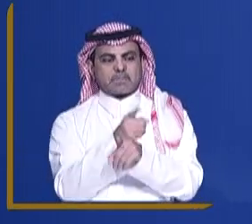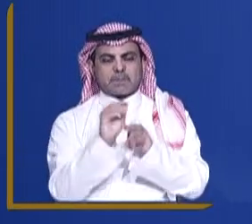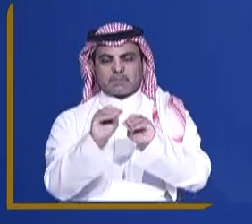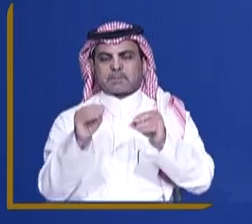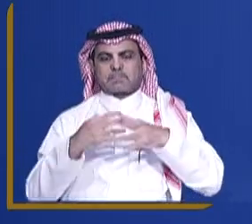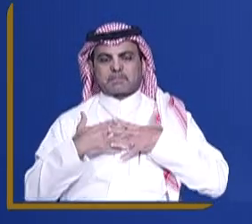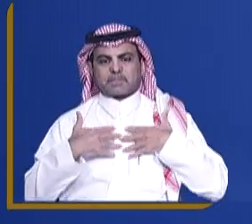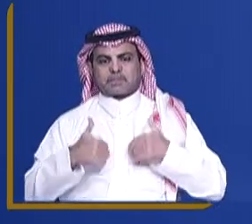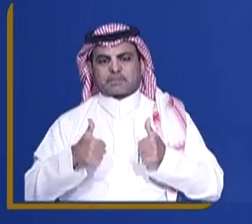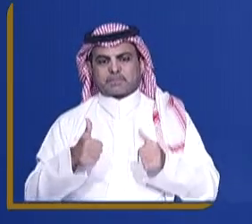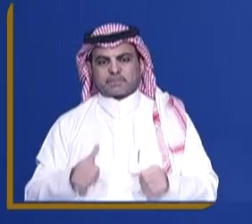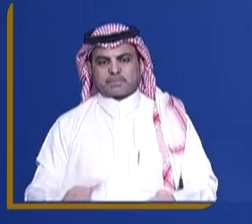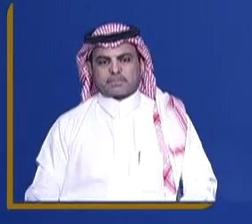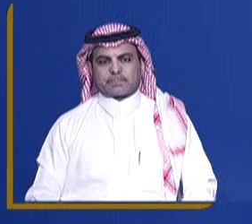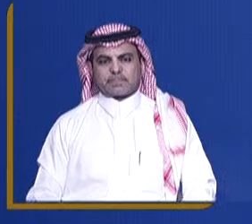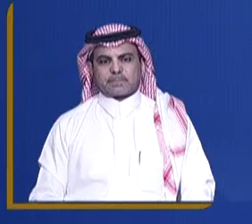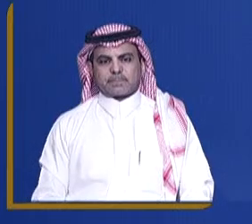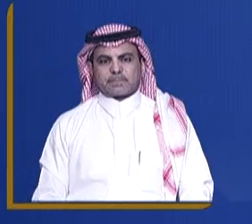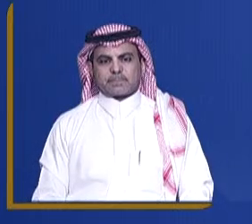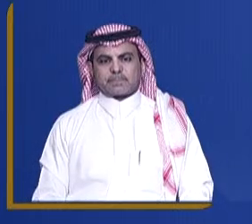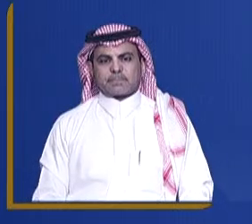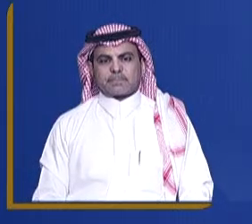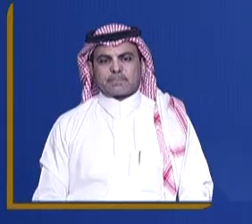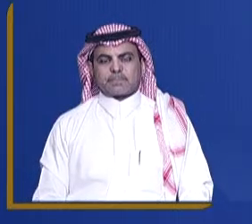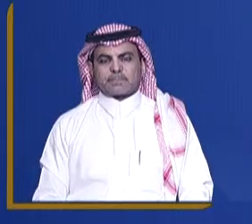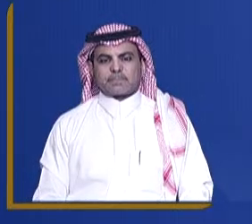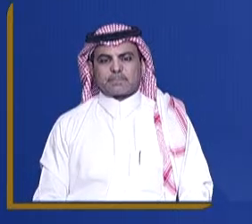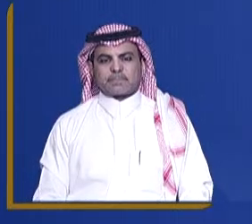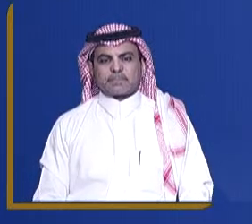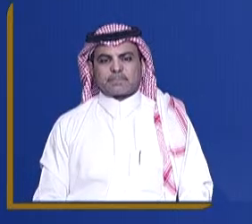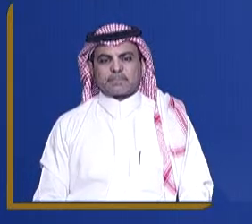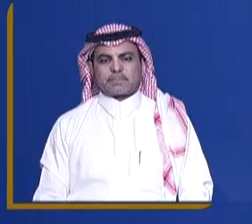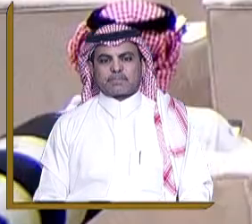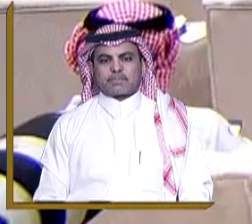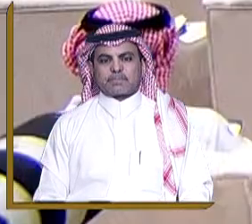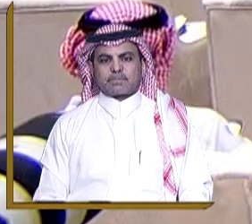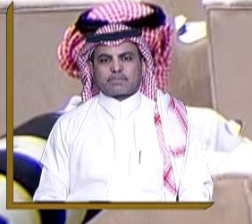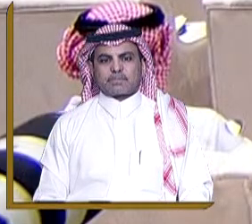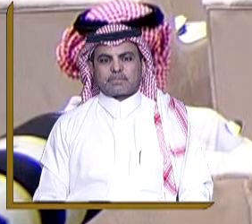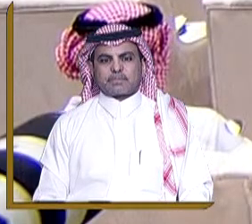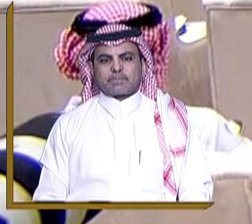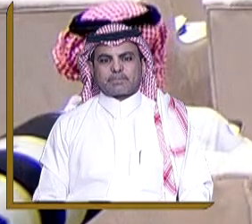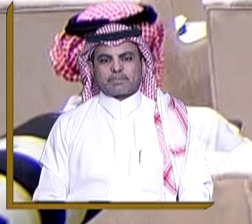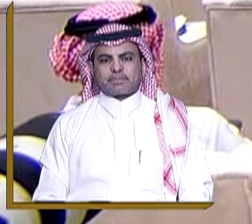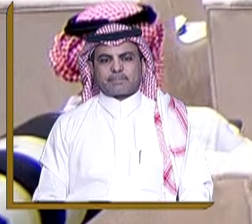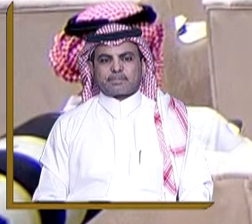مع رؤيتنا إن شاء الله. تفضل اسمك. تفضل.